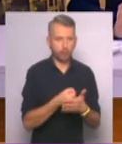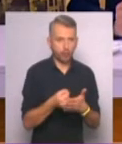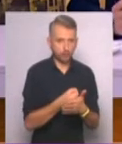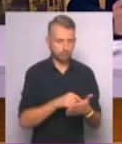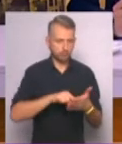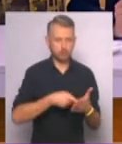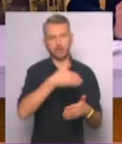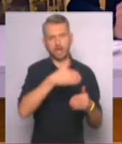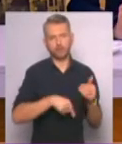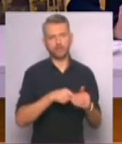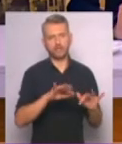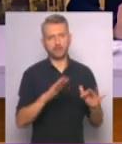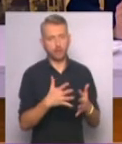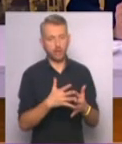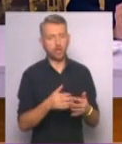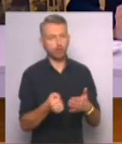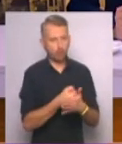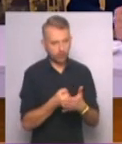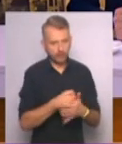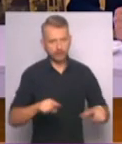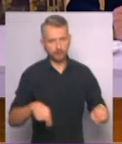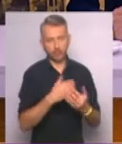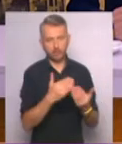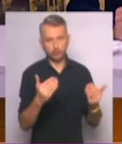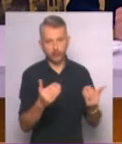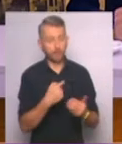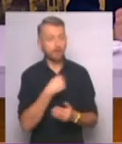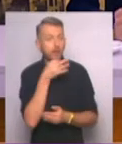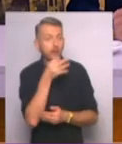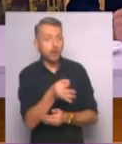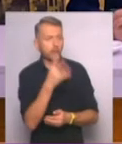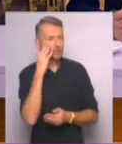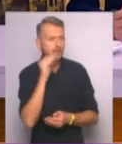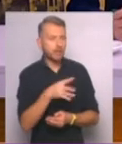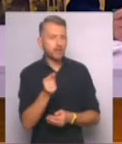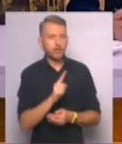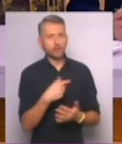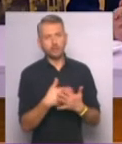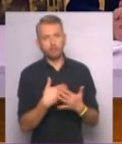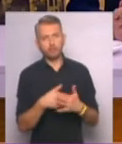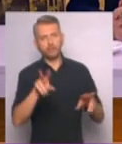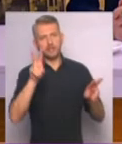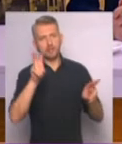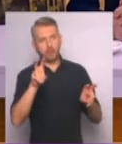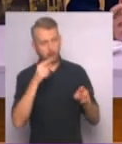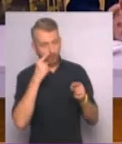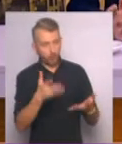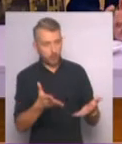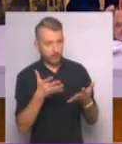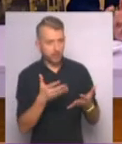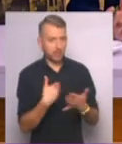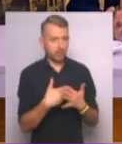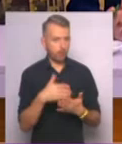в цій історії, домогтися створення музею. І я скажу, що незважаючи на те, що немовби тематика очевидна, і немовби